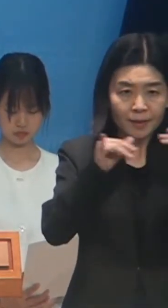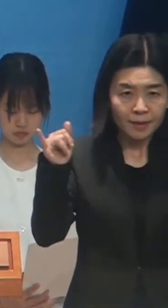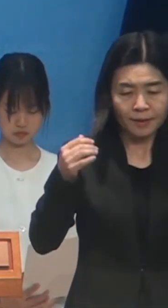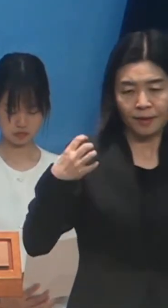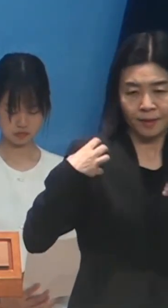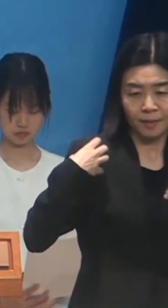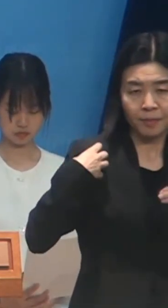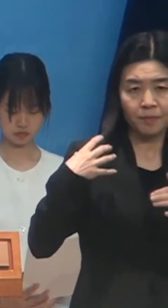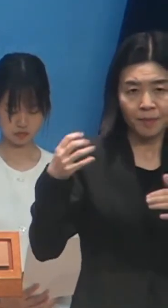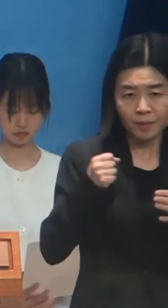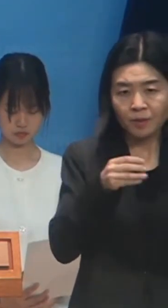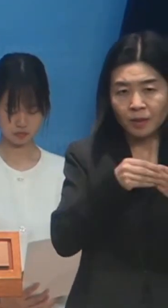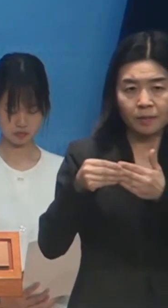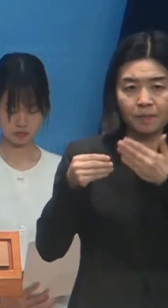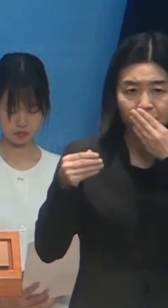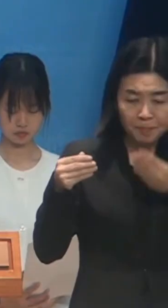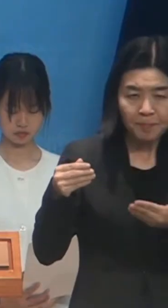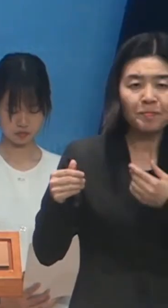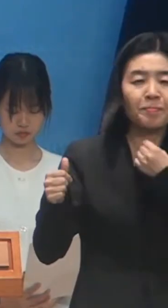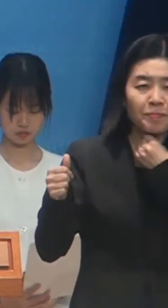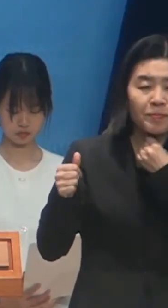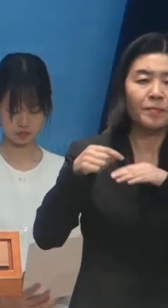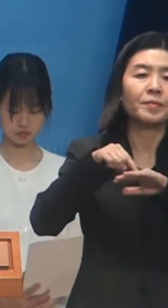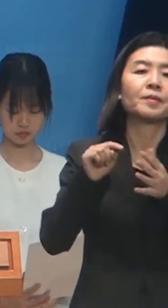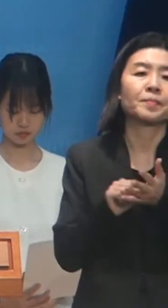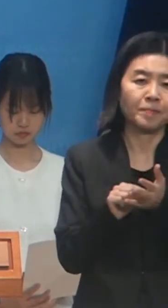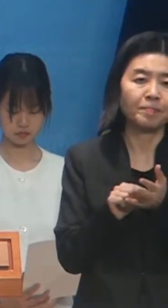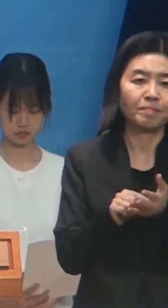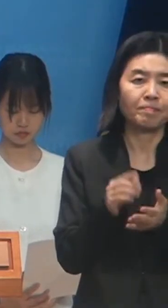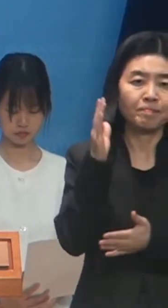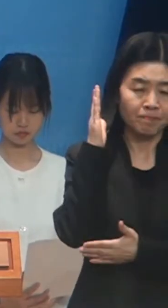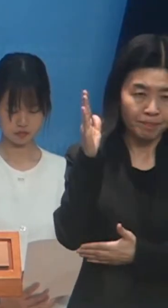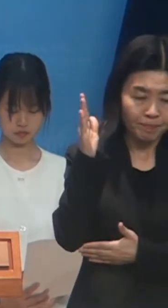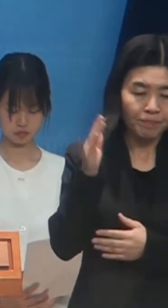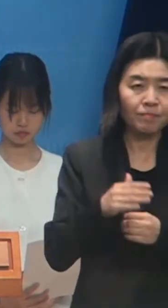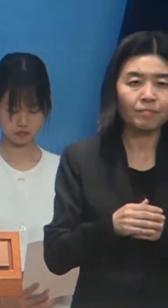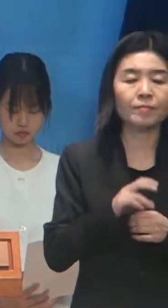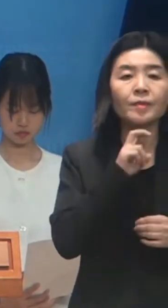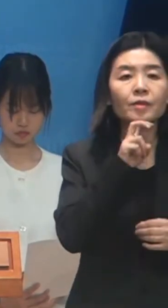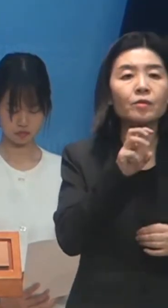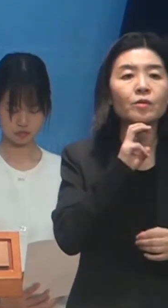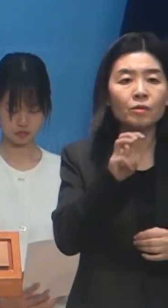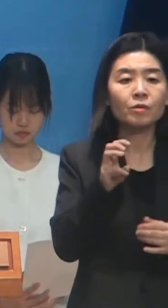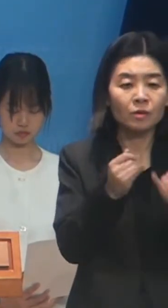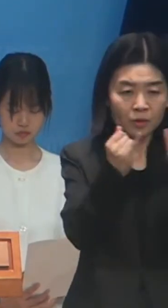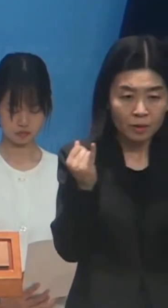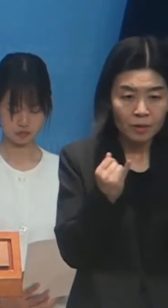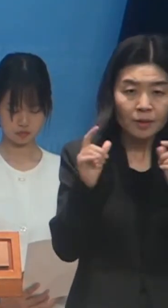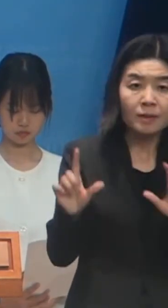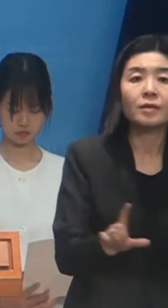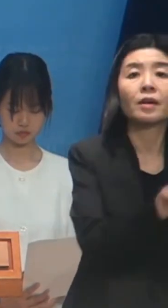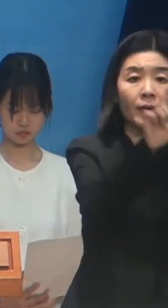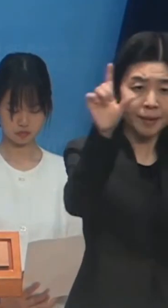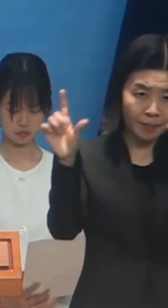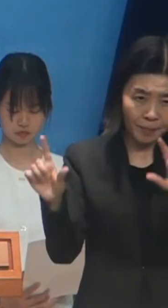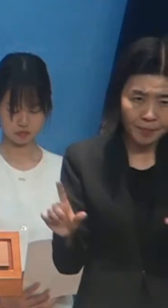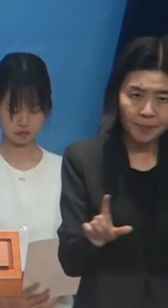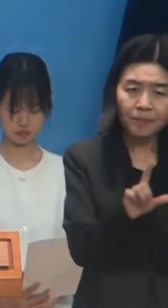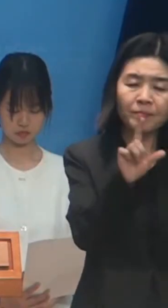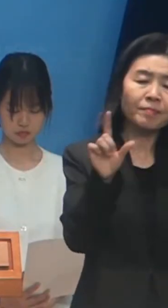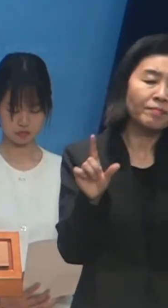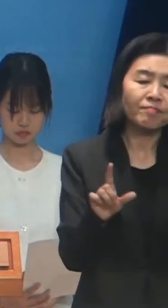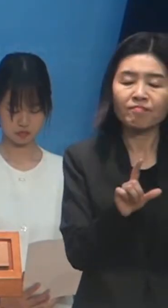리더가 되기를 바라는 마음으로 이 자리에 섰습니다. 2030 여성의 삶은 결코